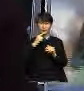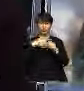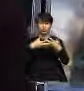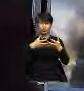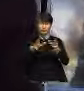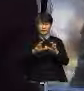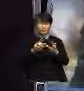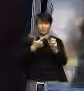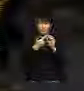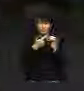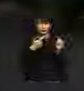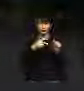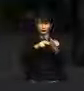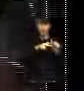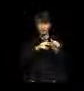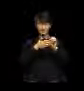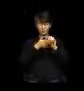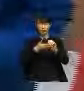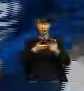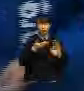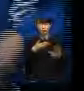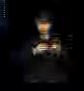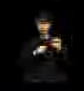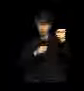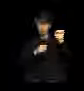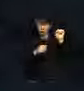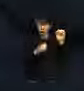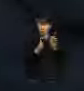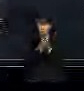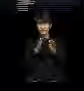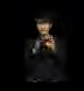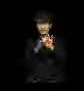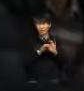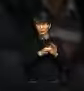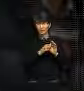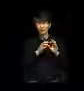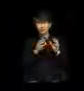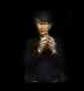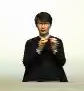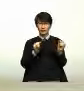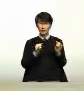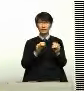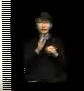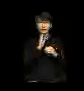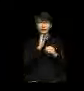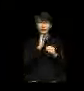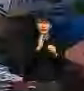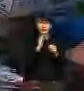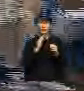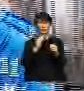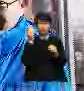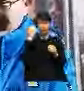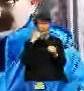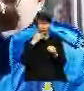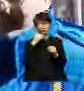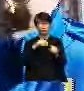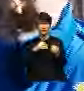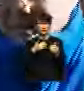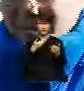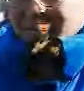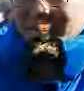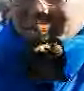더불어민주당에서 대거 6명이 예비후보 등록 후 선거운동에 뛰어들면서 유권자들은 본선 진출자에 대한 관심을 높이고